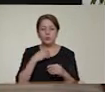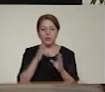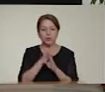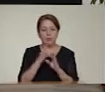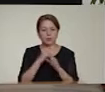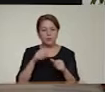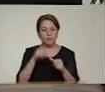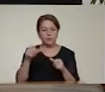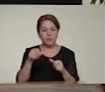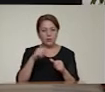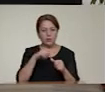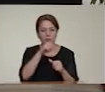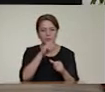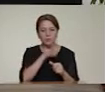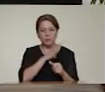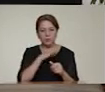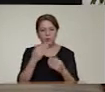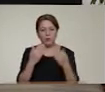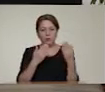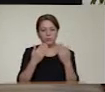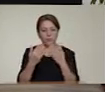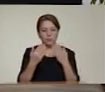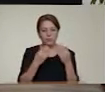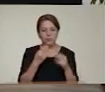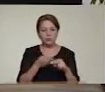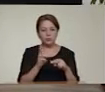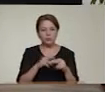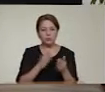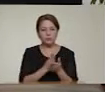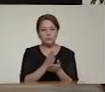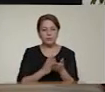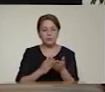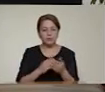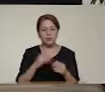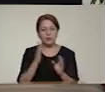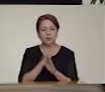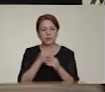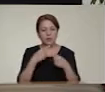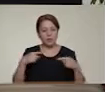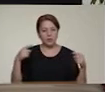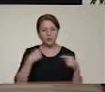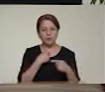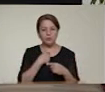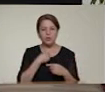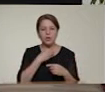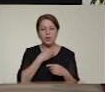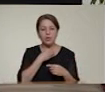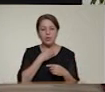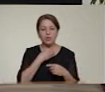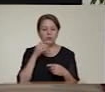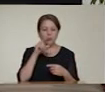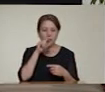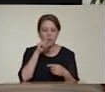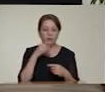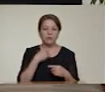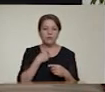farqli ravishda muloqot uchun xizmat qiladi. Tabiatdagi turli tuman tovushlar, hayvonlarning, qushlarning